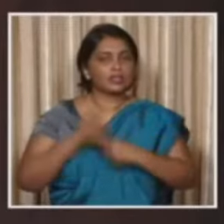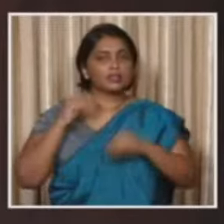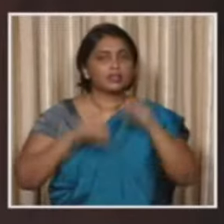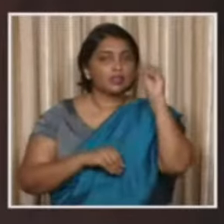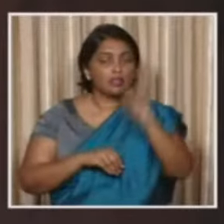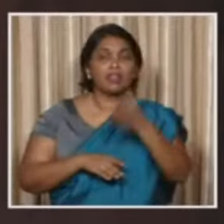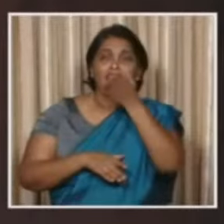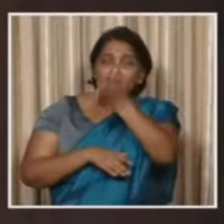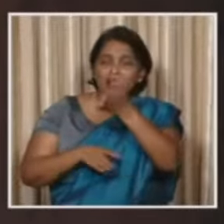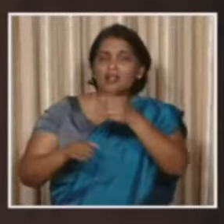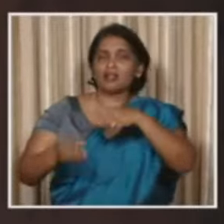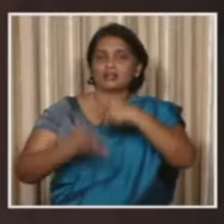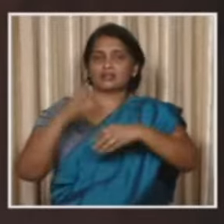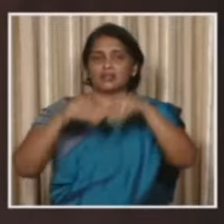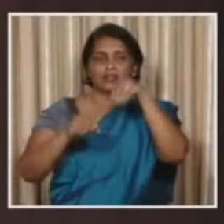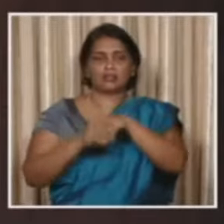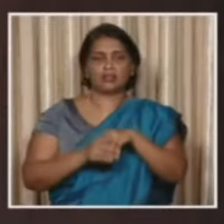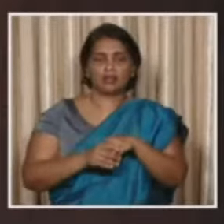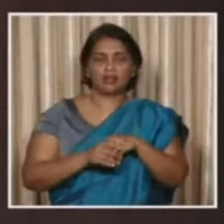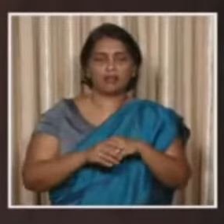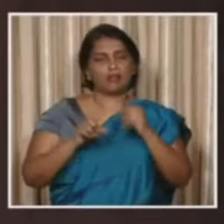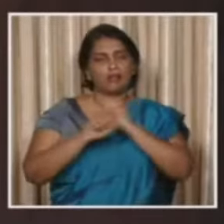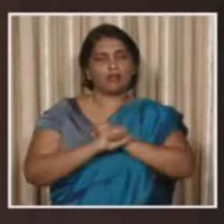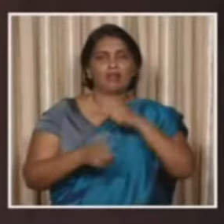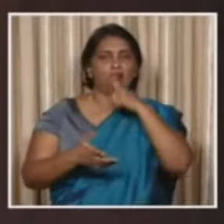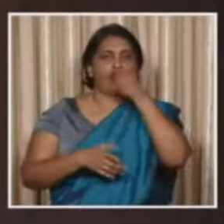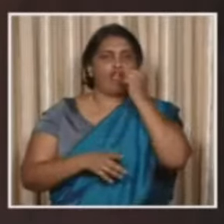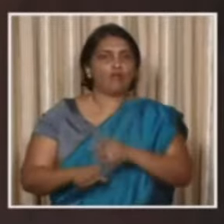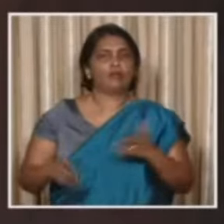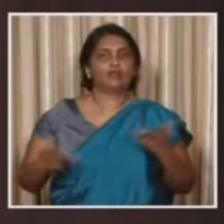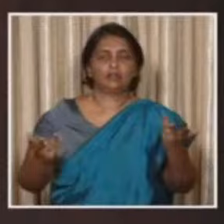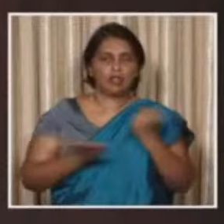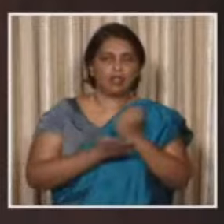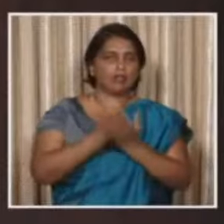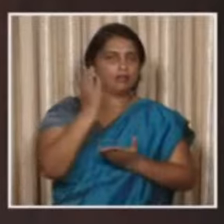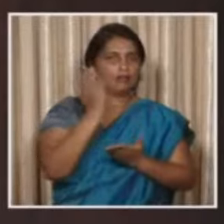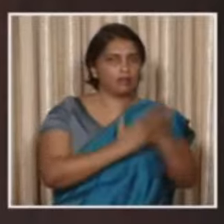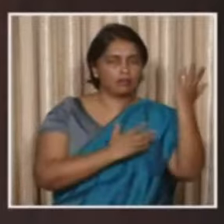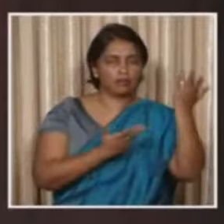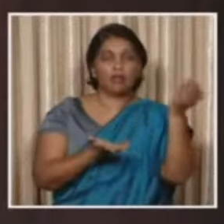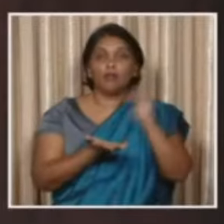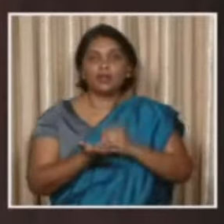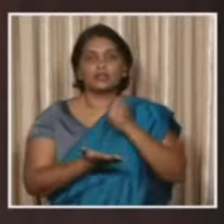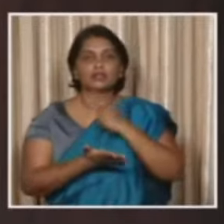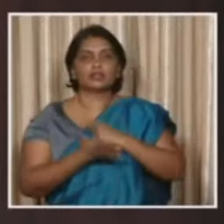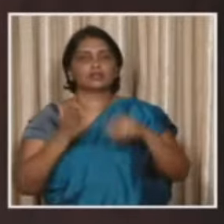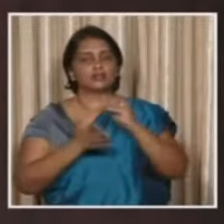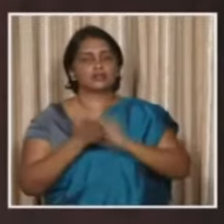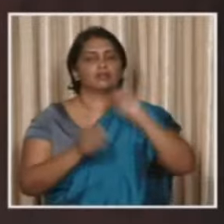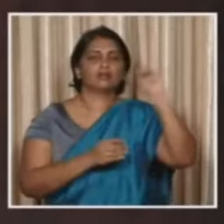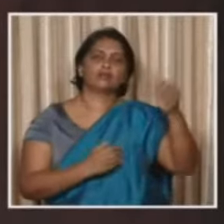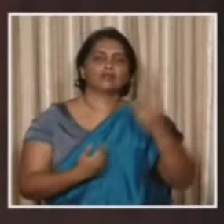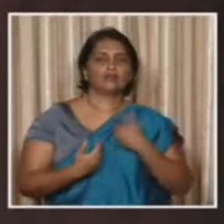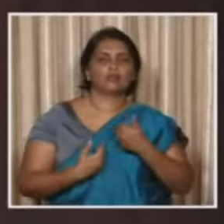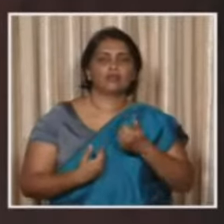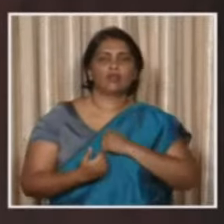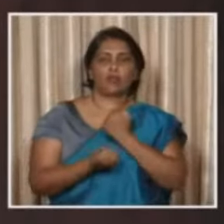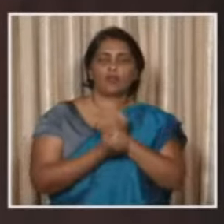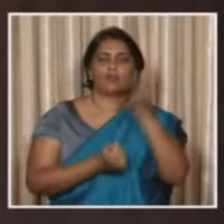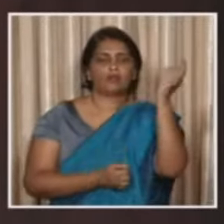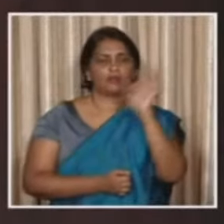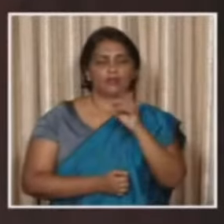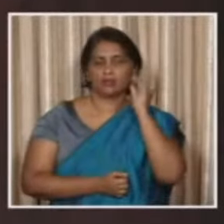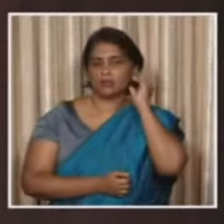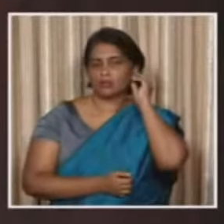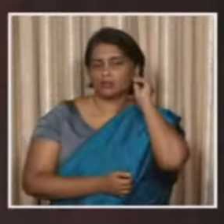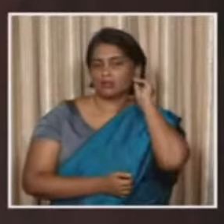එතන. සනාත නොකරන ලදී කියලා ලියුමක් කරලා එතුමා තැපෑලෙන් ඡන්ද දෙනවා මේ පොලිස් මැතිතුමා පත් කරන. අපිට තව විනාඩි